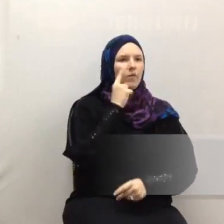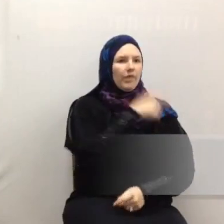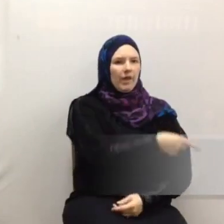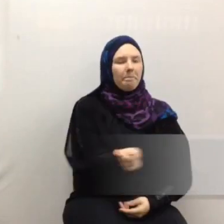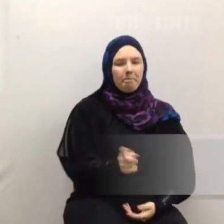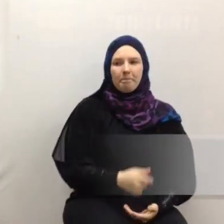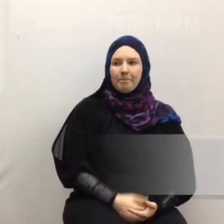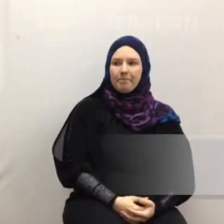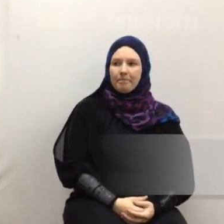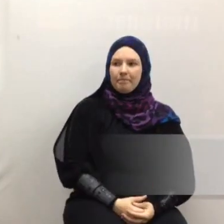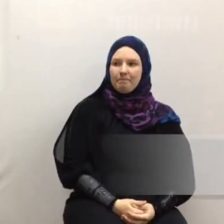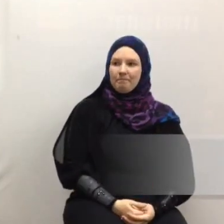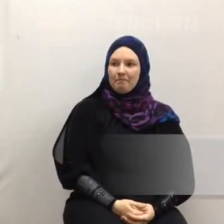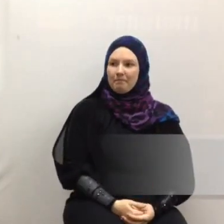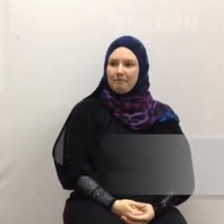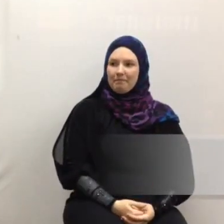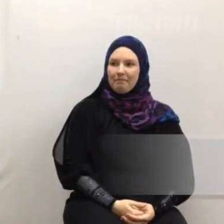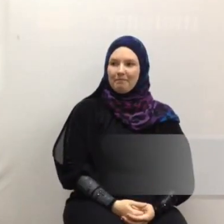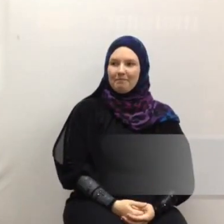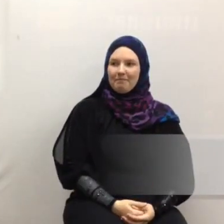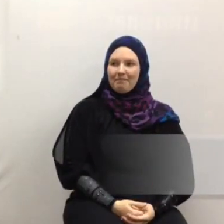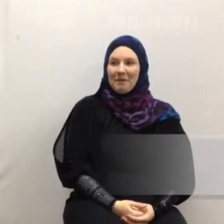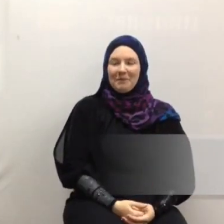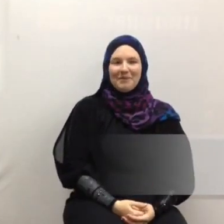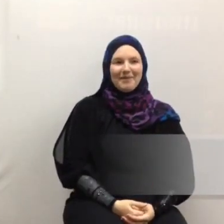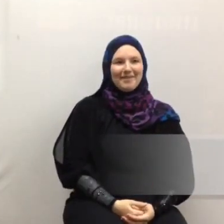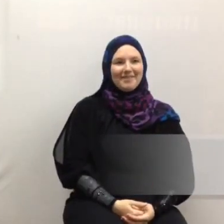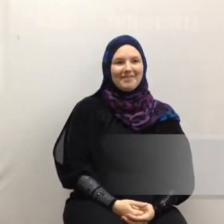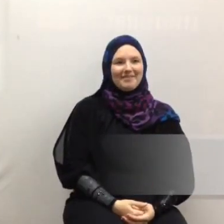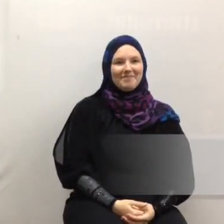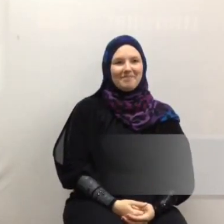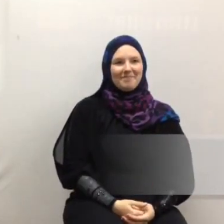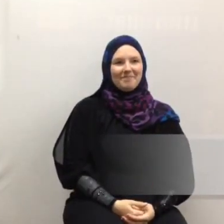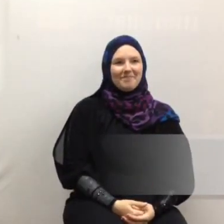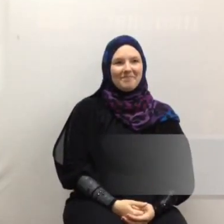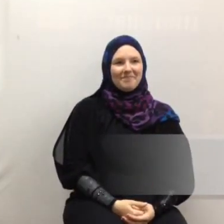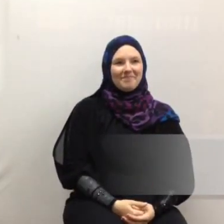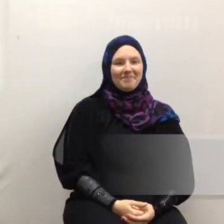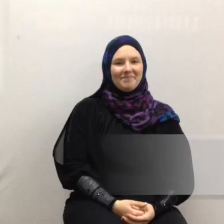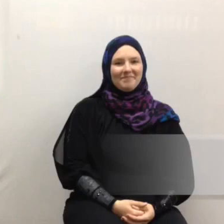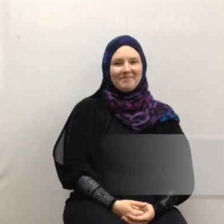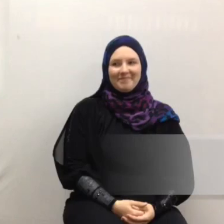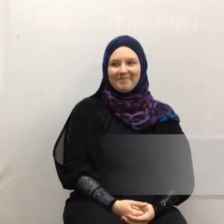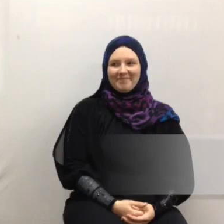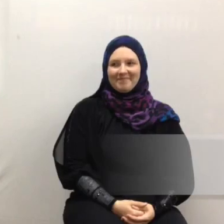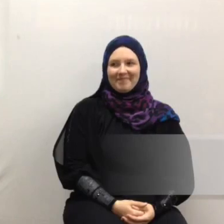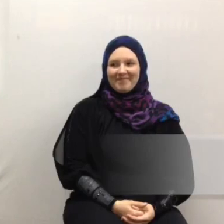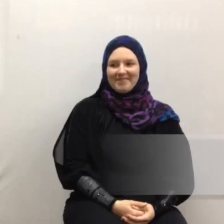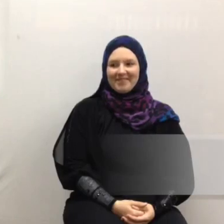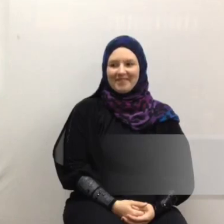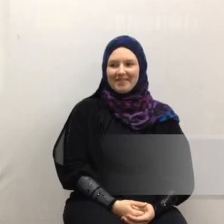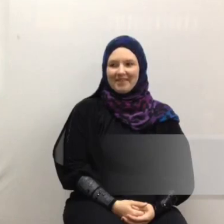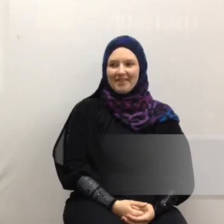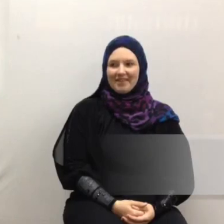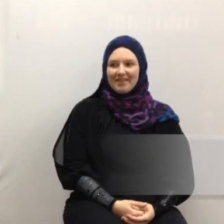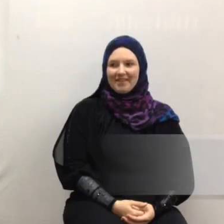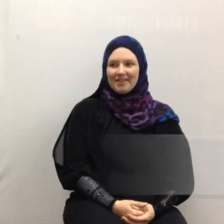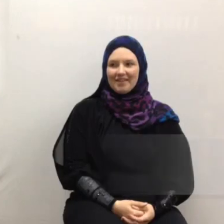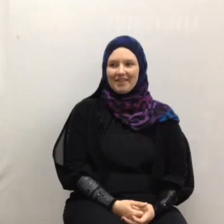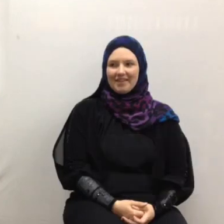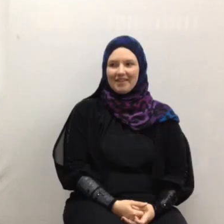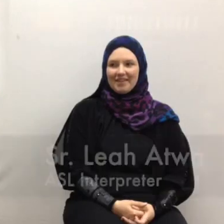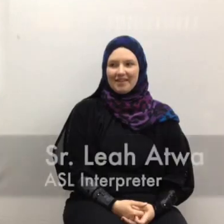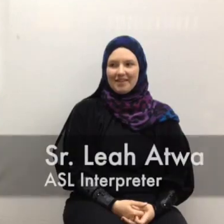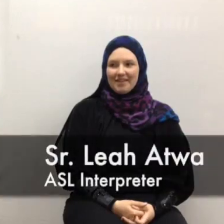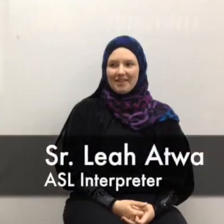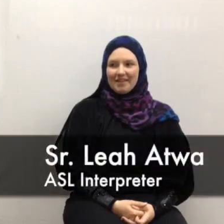الَّذِينَ يَسْتَنْبِطُونَهُ مِنْهُمْ. So the Quran itself gave us a way